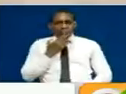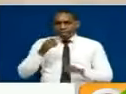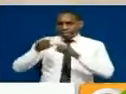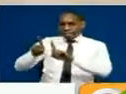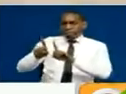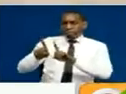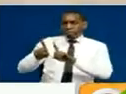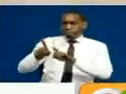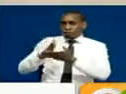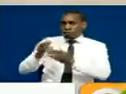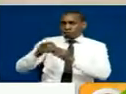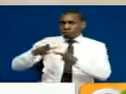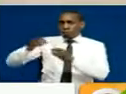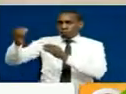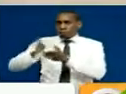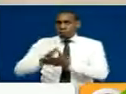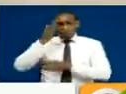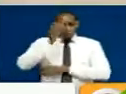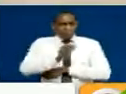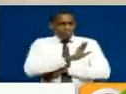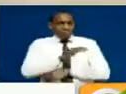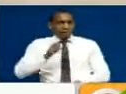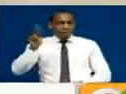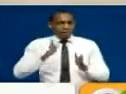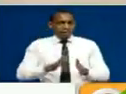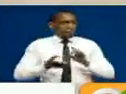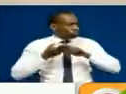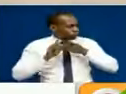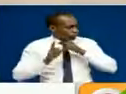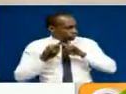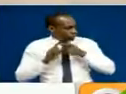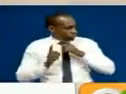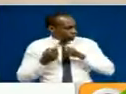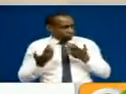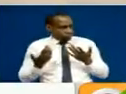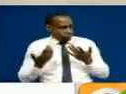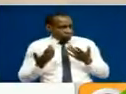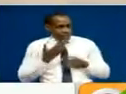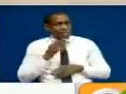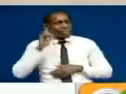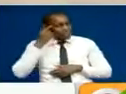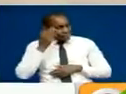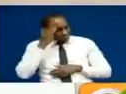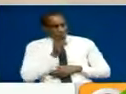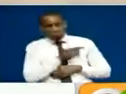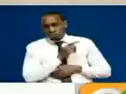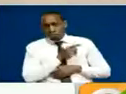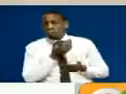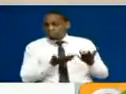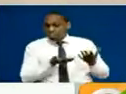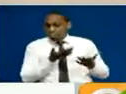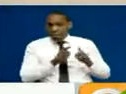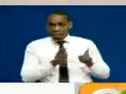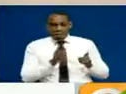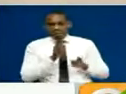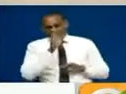"Wewe ulitoka huko hivi karibuni, unamjua huyo?" Yule Mkenya kwa mafikira mengi akasema, "Nafikiri niliambiwa labda,